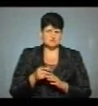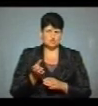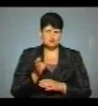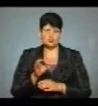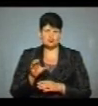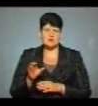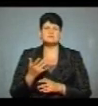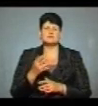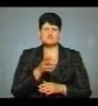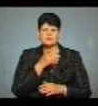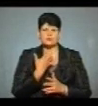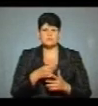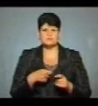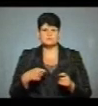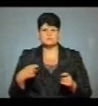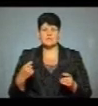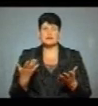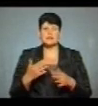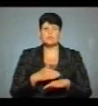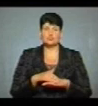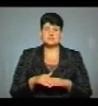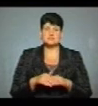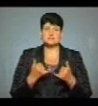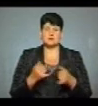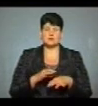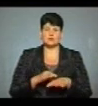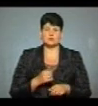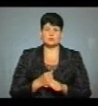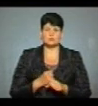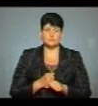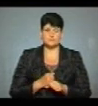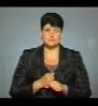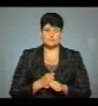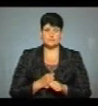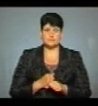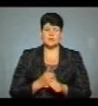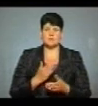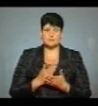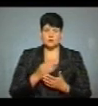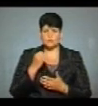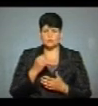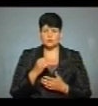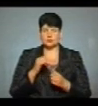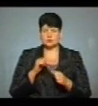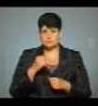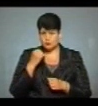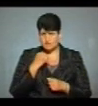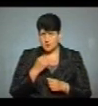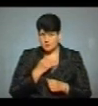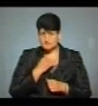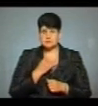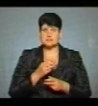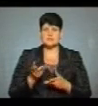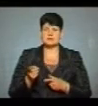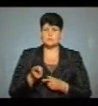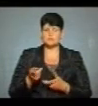вже тривають і на яких вулицях саме зараз ведуться роботи? Ну, перш за все, маю нагоду подякувати за запрошення, а тернополянам